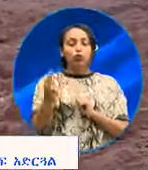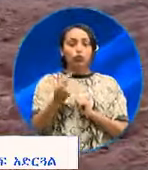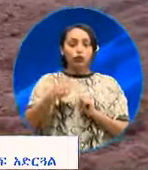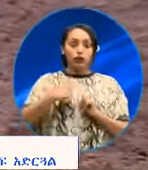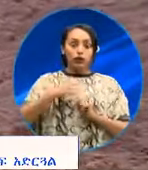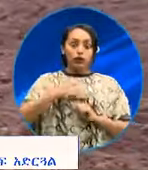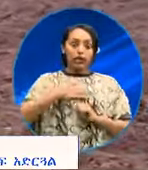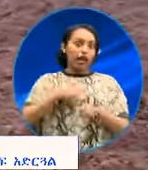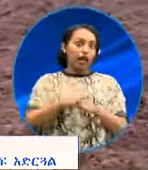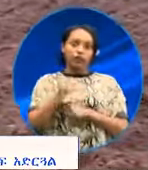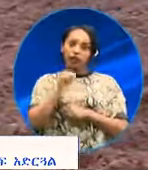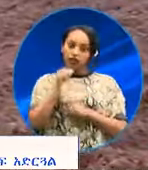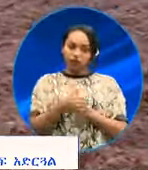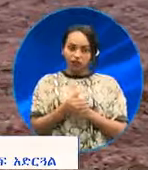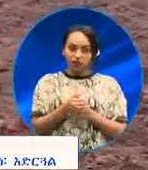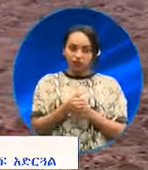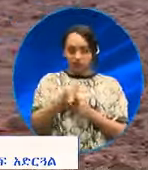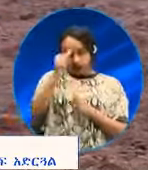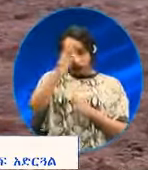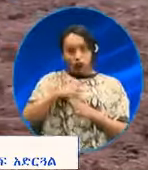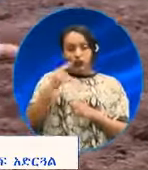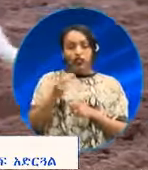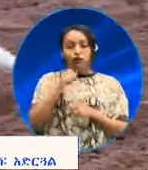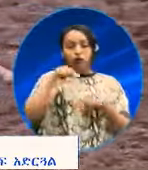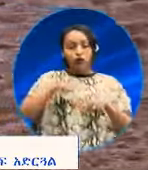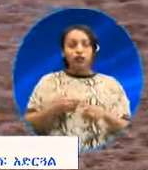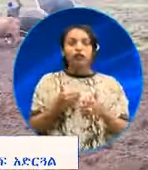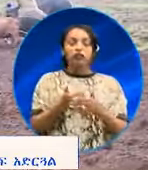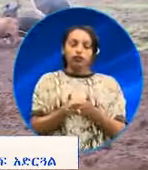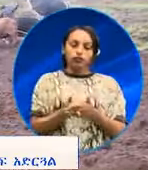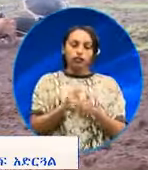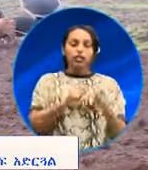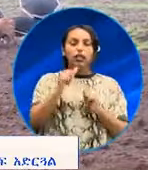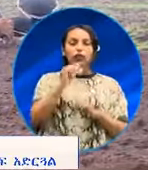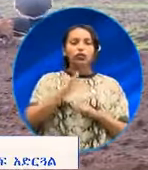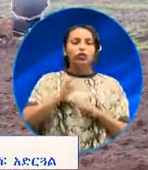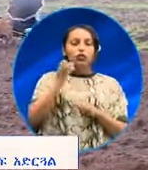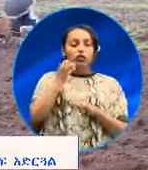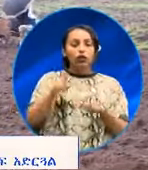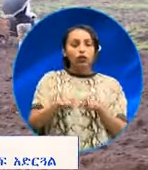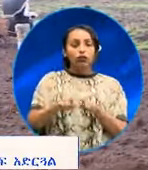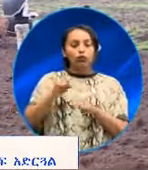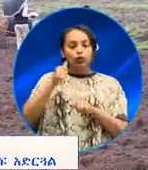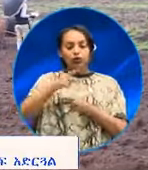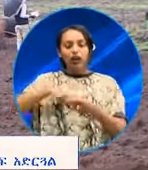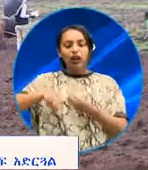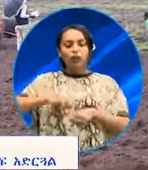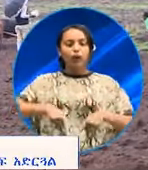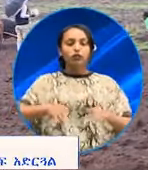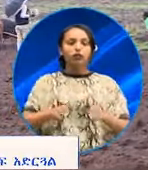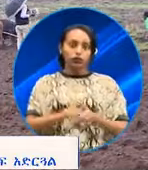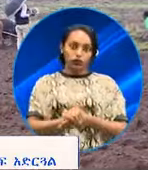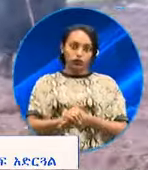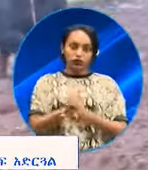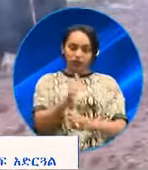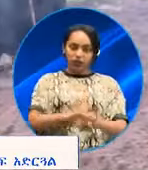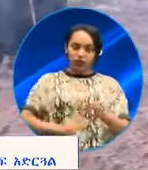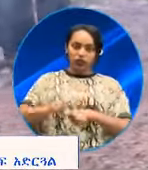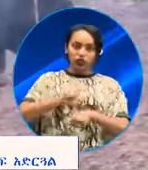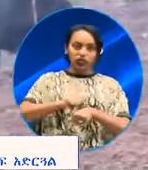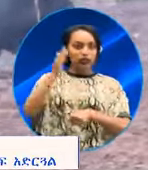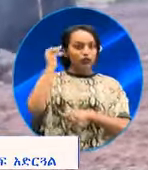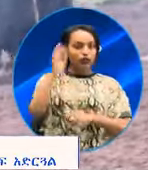ራሴ በግል አይበቃኝም። የሰውንም ተጠቅሜ ነው ዛሬ ደረስኩት። እንደ ወይዘሮ ጽጌ ሁሉ ሌሎች ያካባቢው አርሶ አደሮችም በቀደሙ